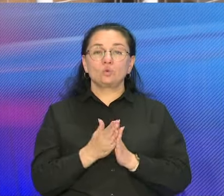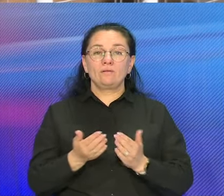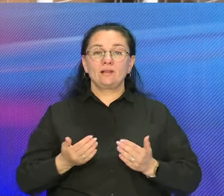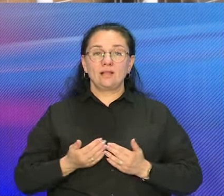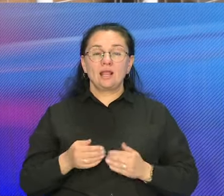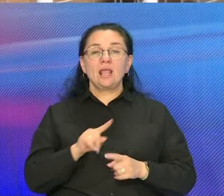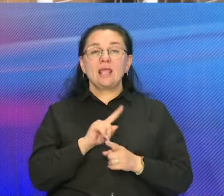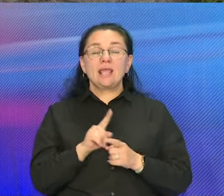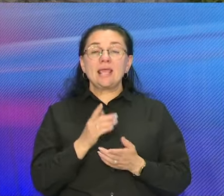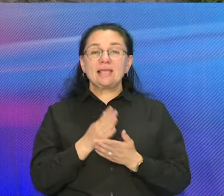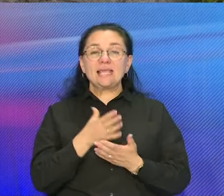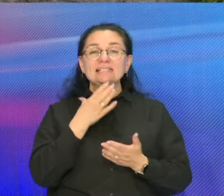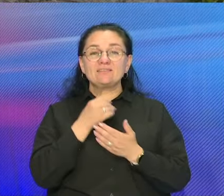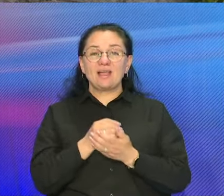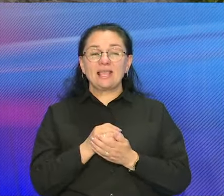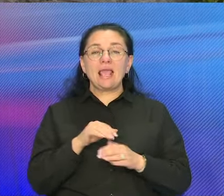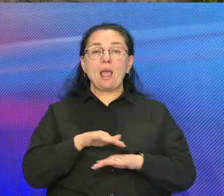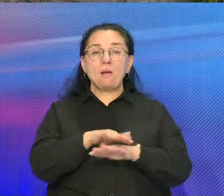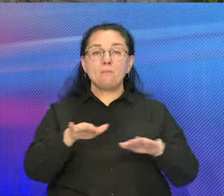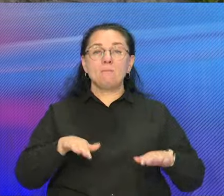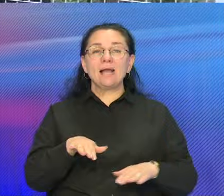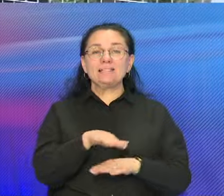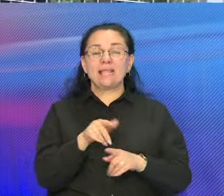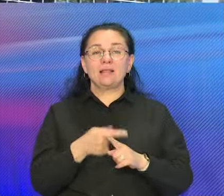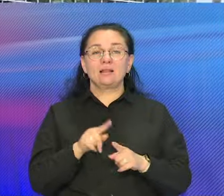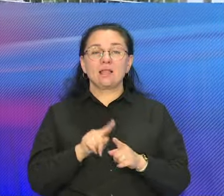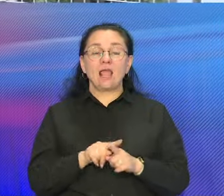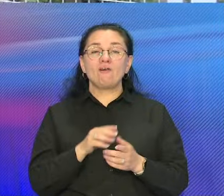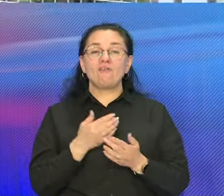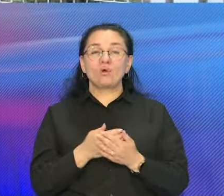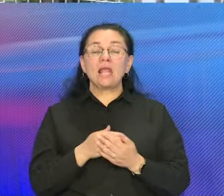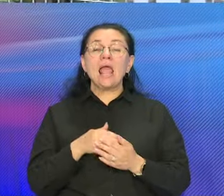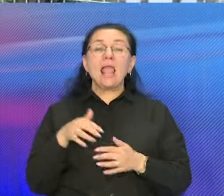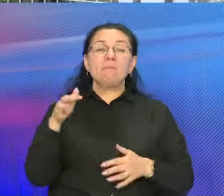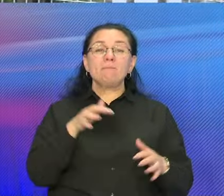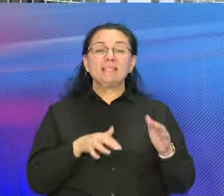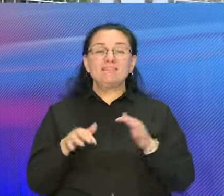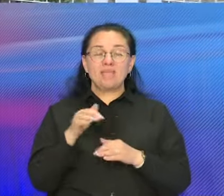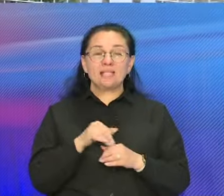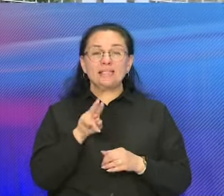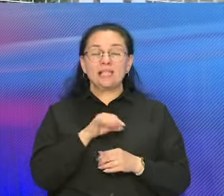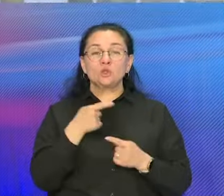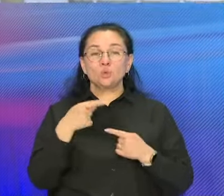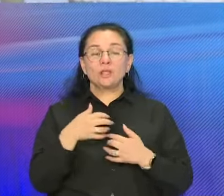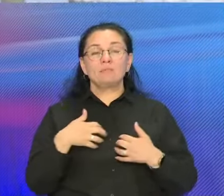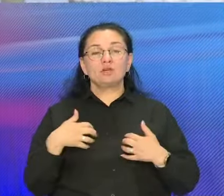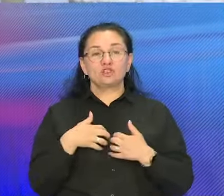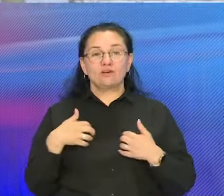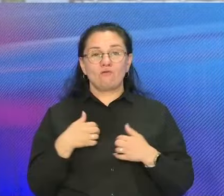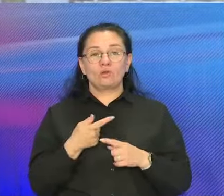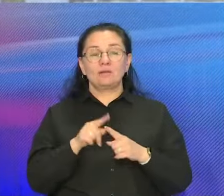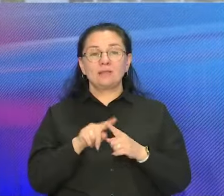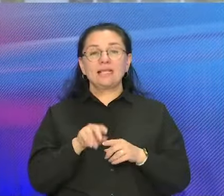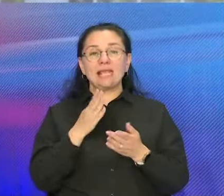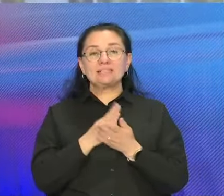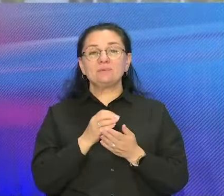уладкованы свои бассейны, паилки ж ёсь во усіх без выключения А вось мя дзведзям, катинам и копытам особливы досподобы освежаючий душ